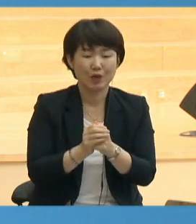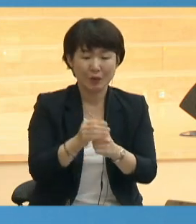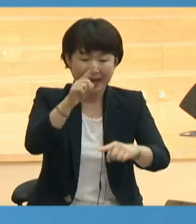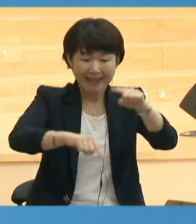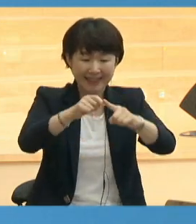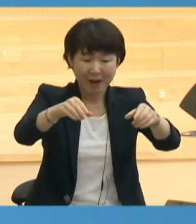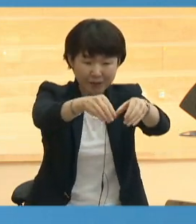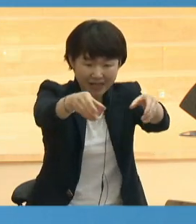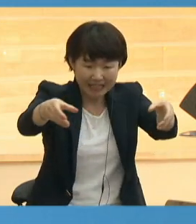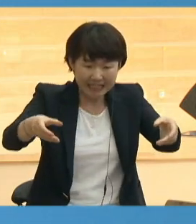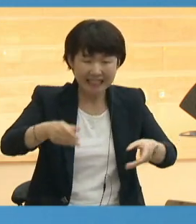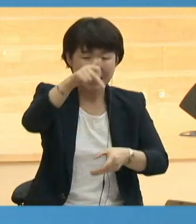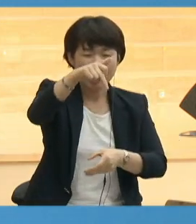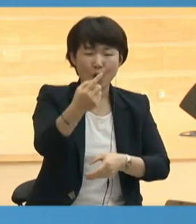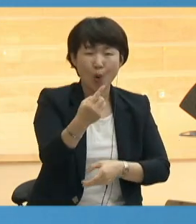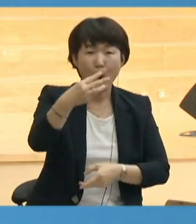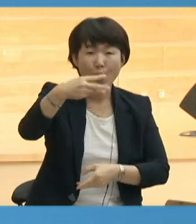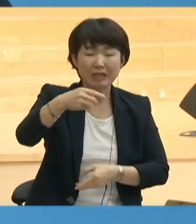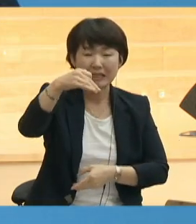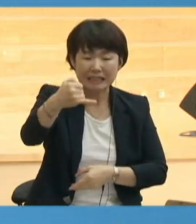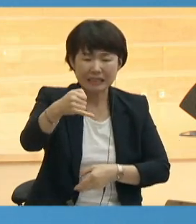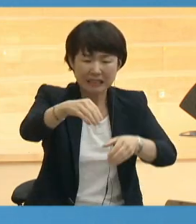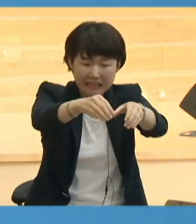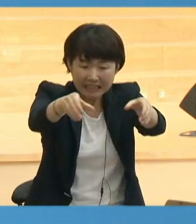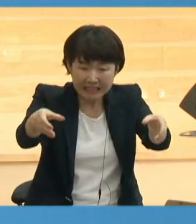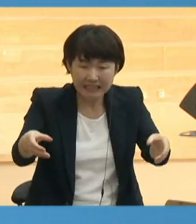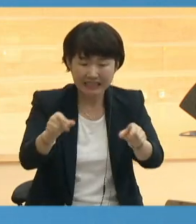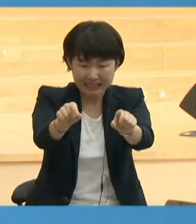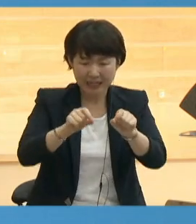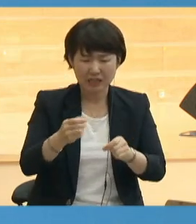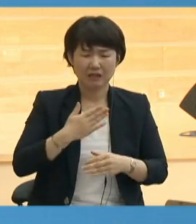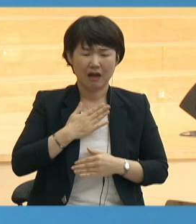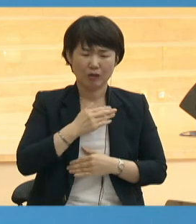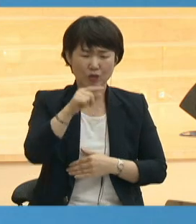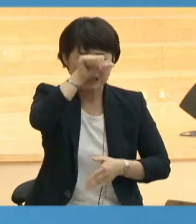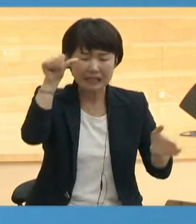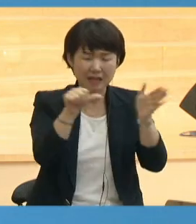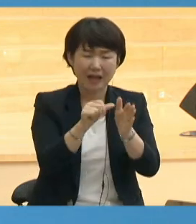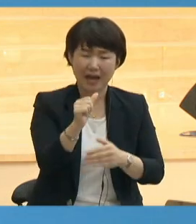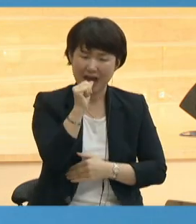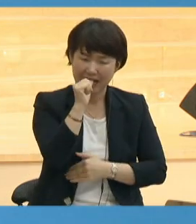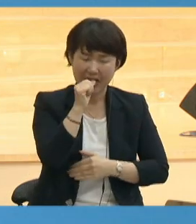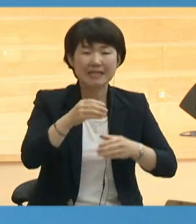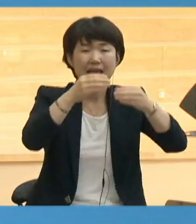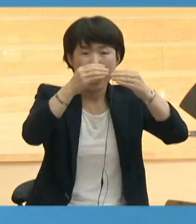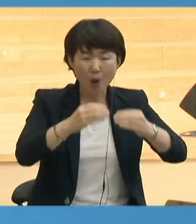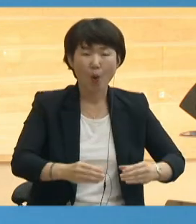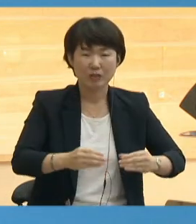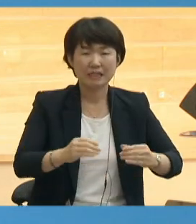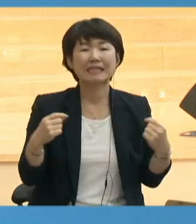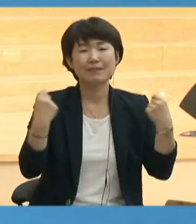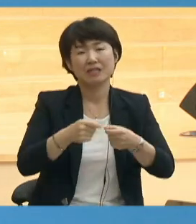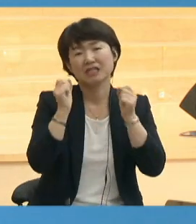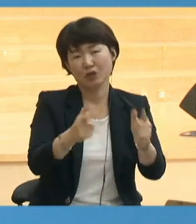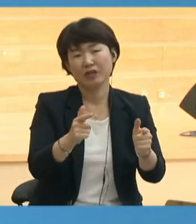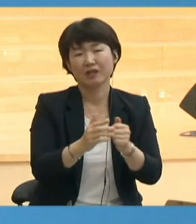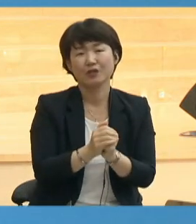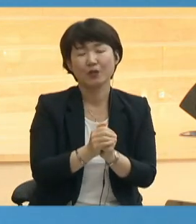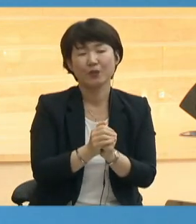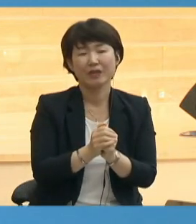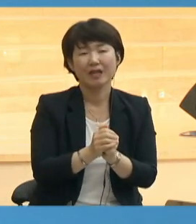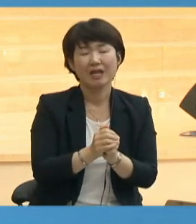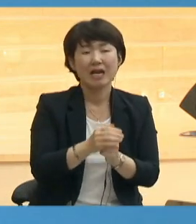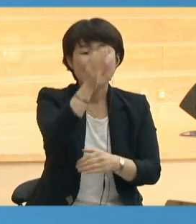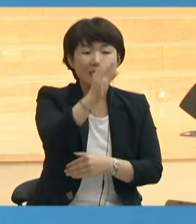층으로 된 내 인쇄가 보 이 갑옷을 천 편한 갑옷을 입을 수 있는 기회에 여러분 노 크로스 노 크라운 이란 말